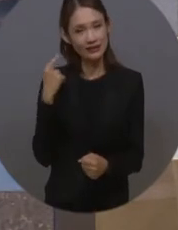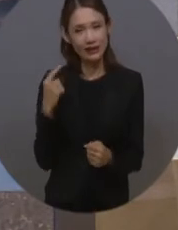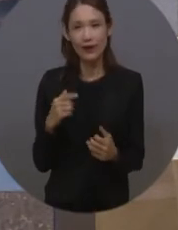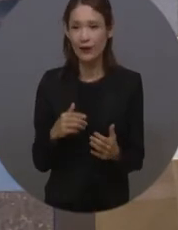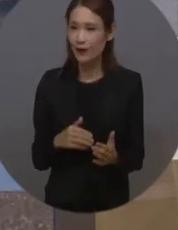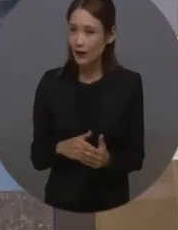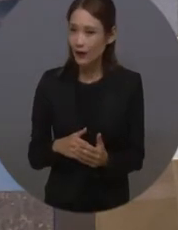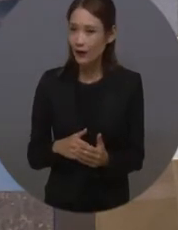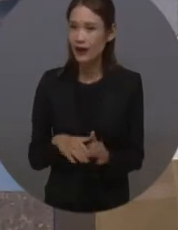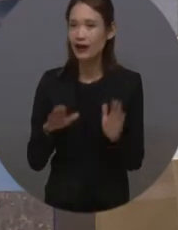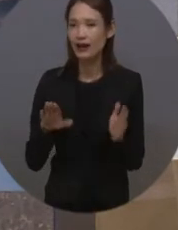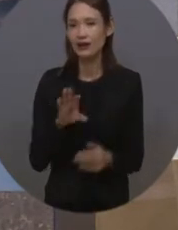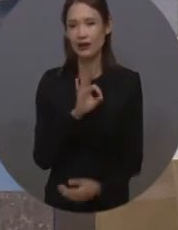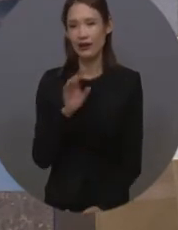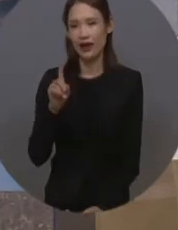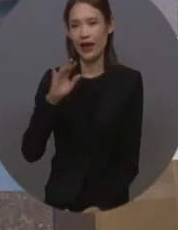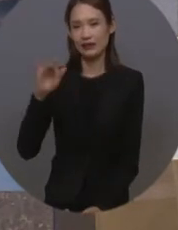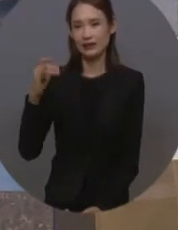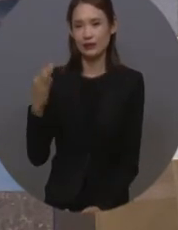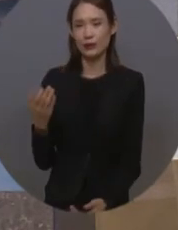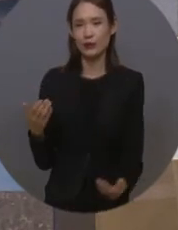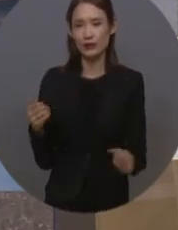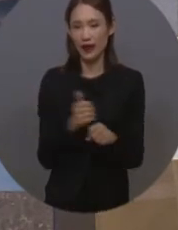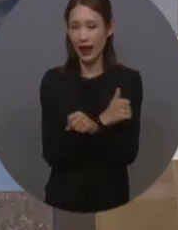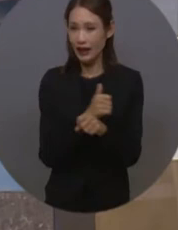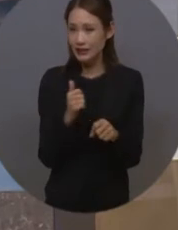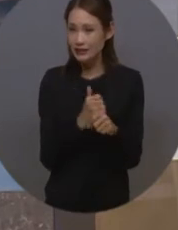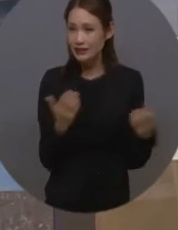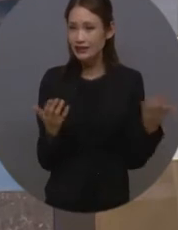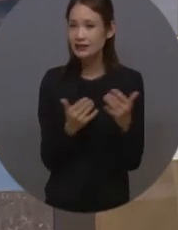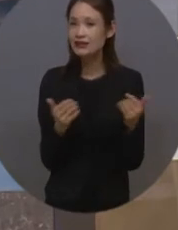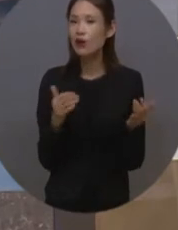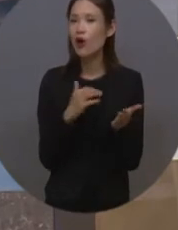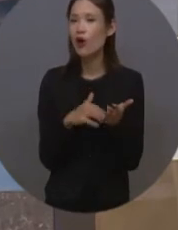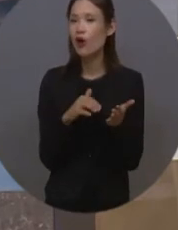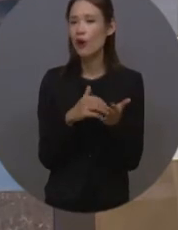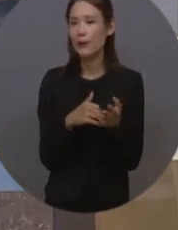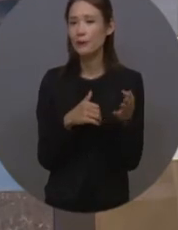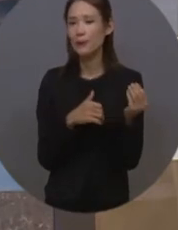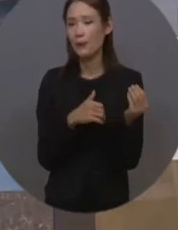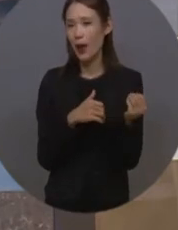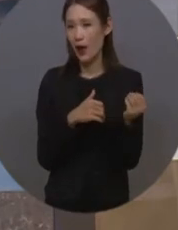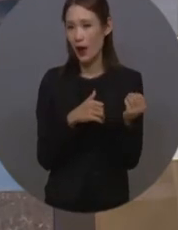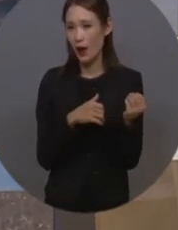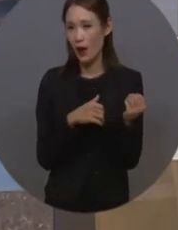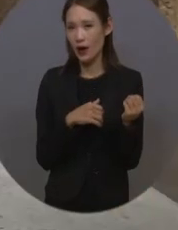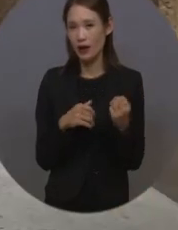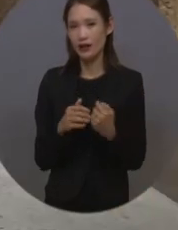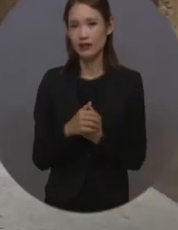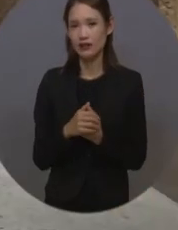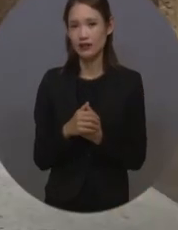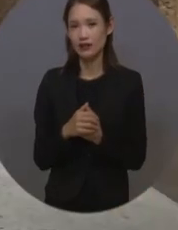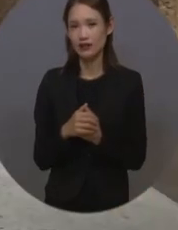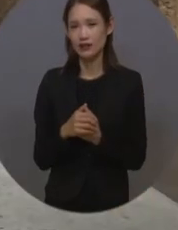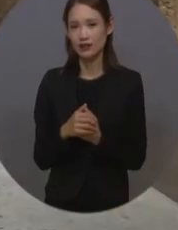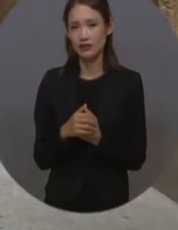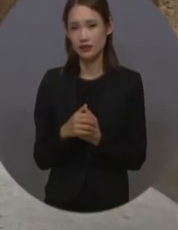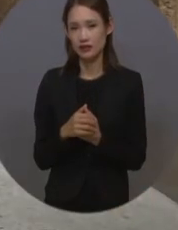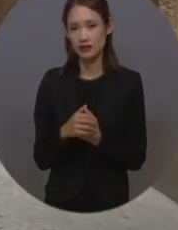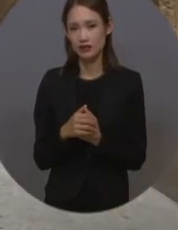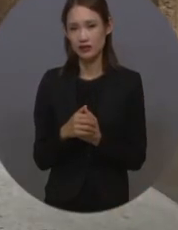현재 이 아지오에 다니고 있는 직원분들은 좀 몇 분 정도 계신가요? 저희가